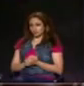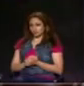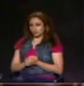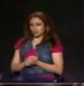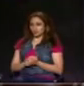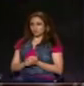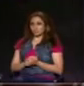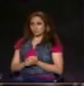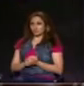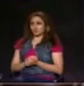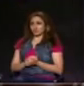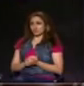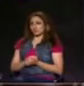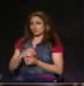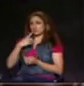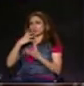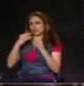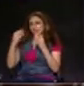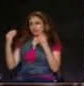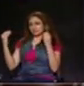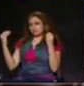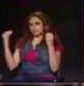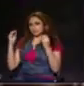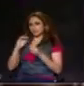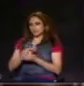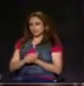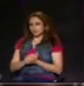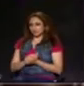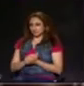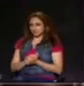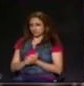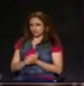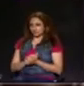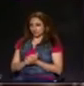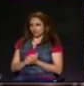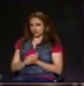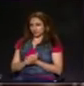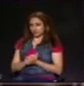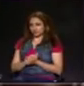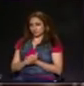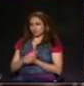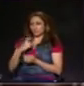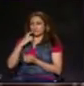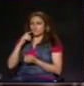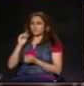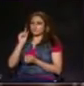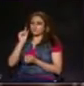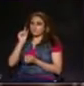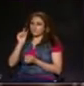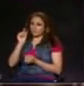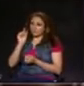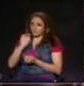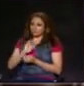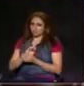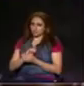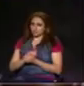ابدا، وجي على حسابي في حاجات كتير، لكن ما عمري ما عرفت احله مع نفسي. يعني عندي حتة كده بحب